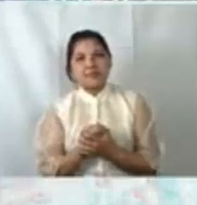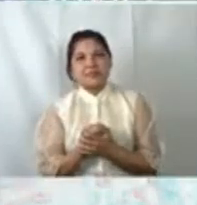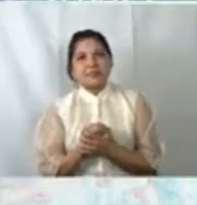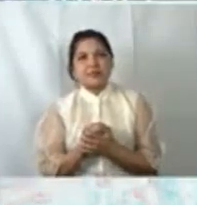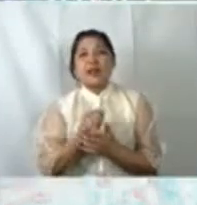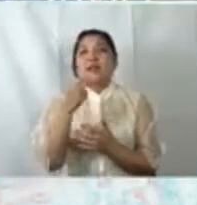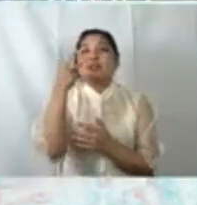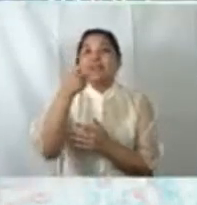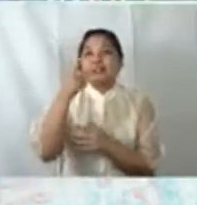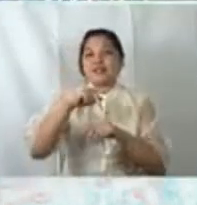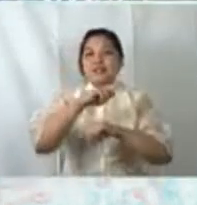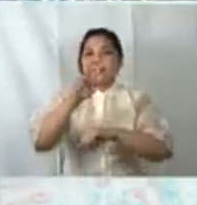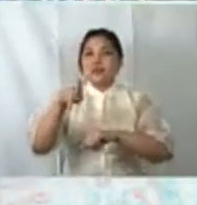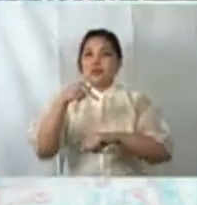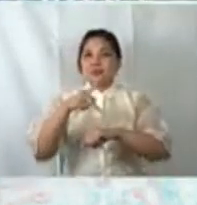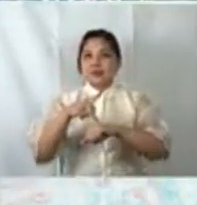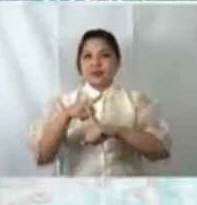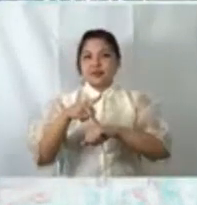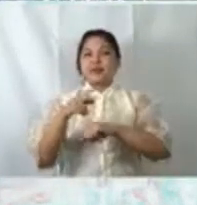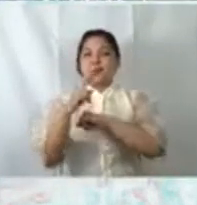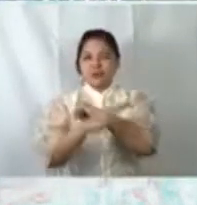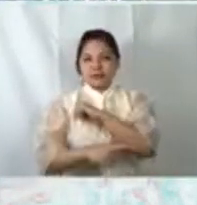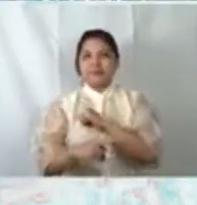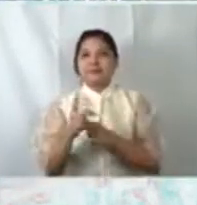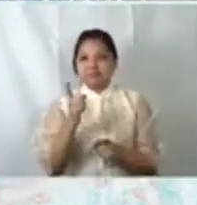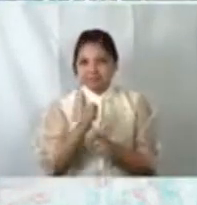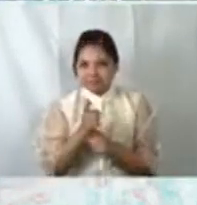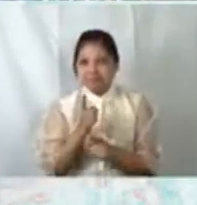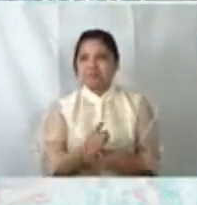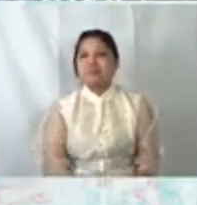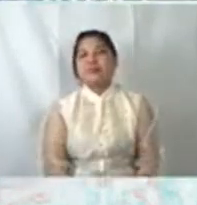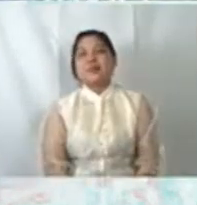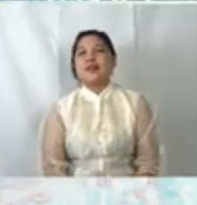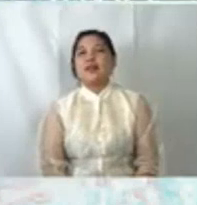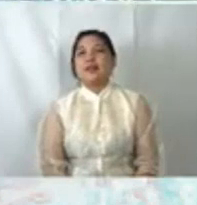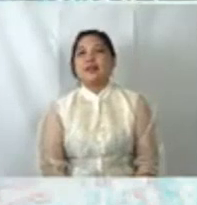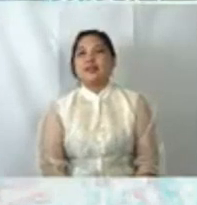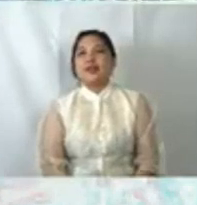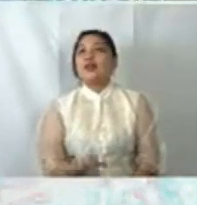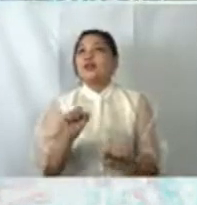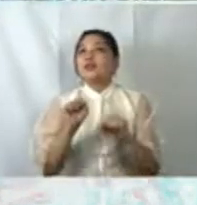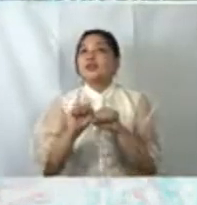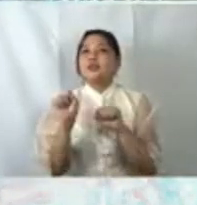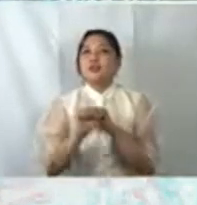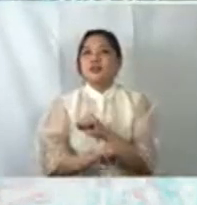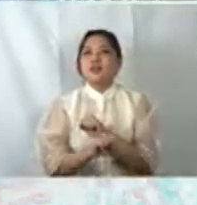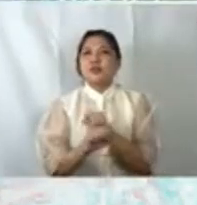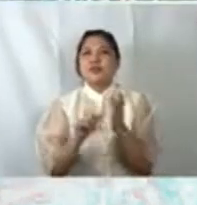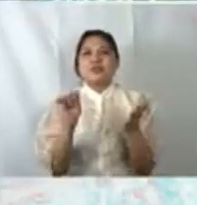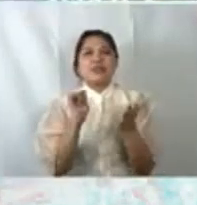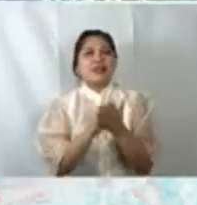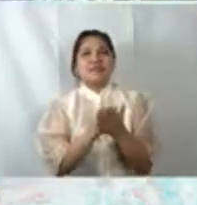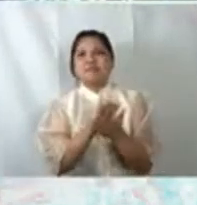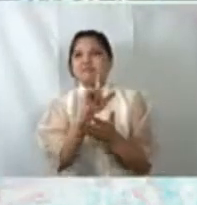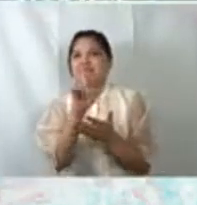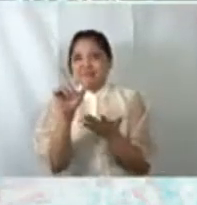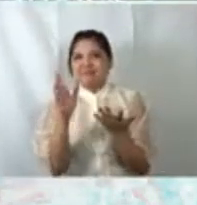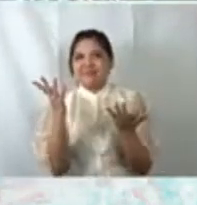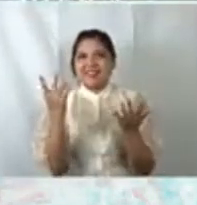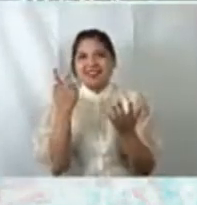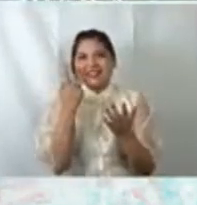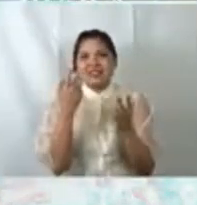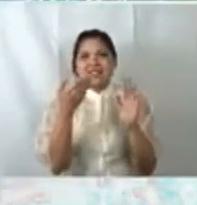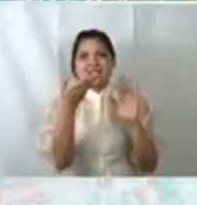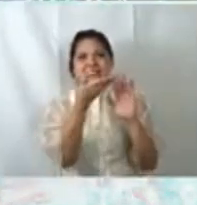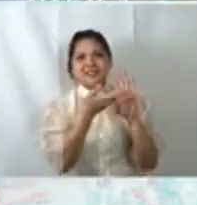Second Philippine Republic, mga kaibigan. So yan po ang ating